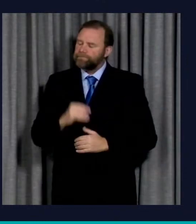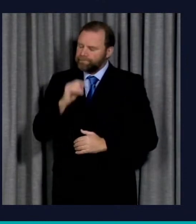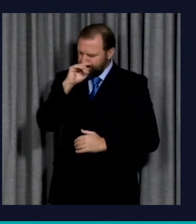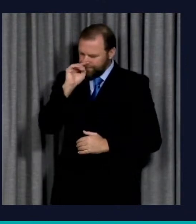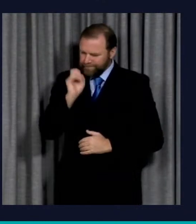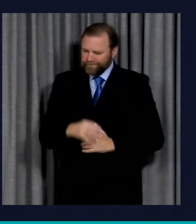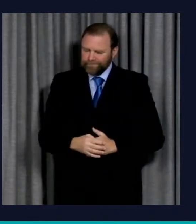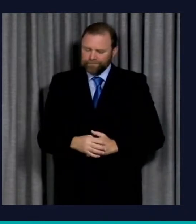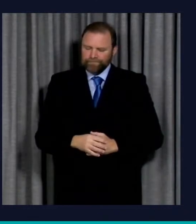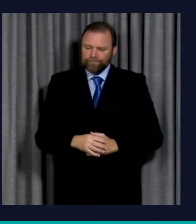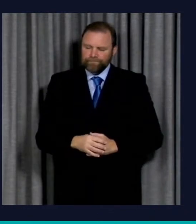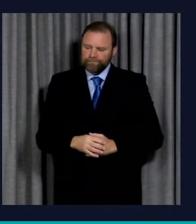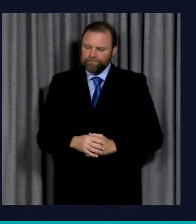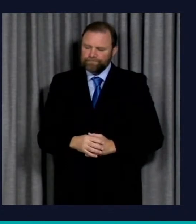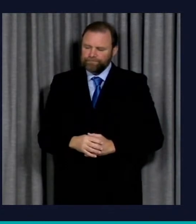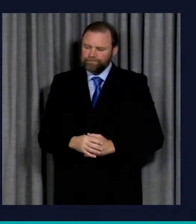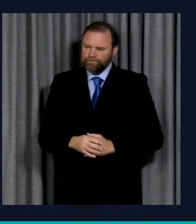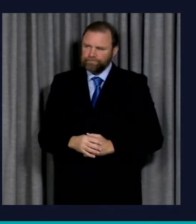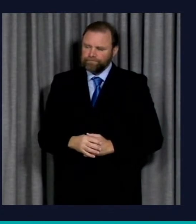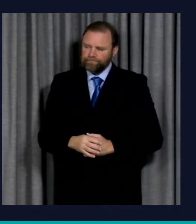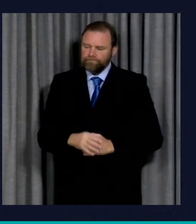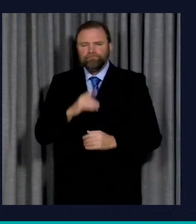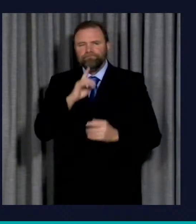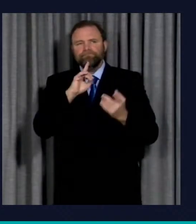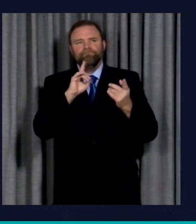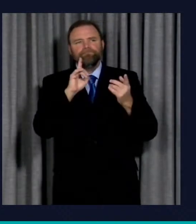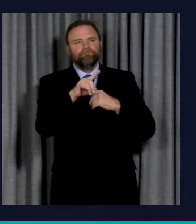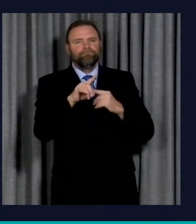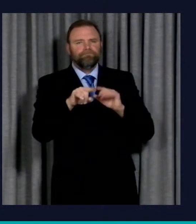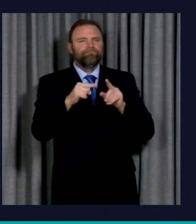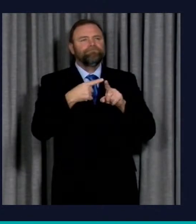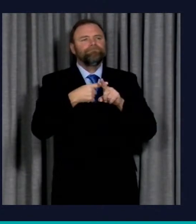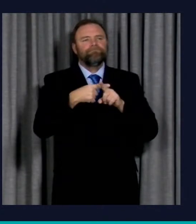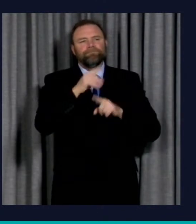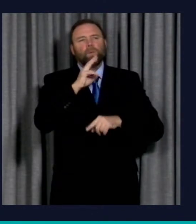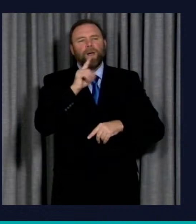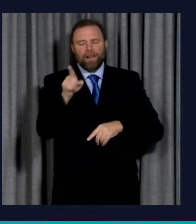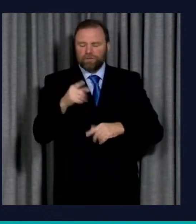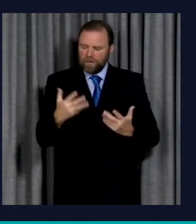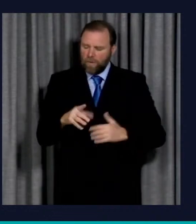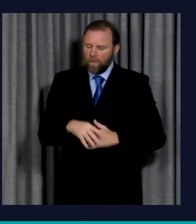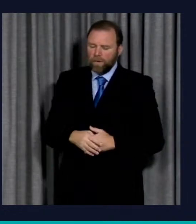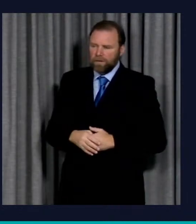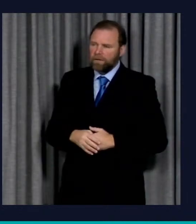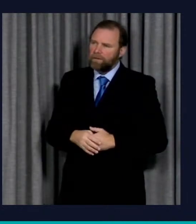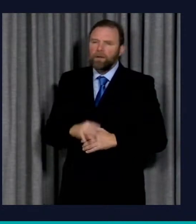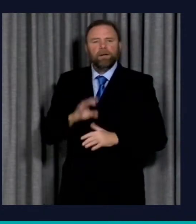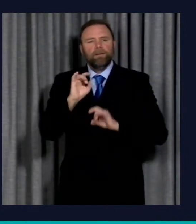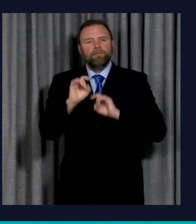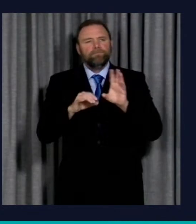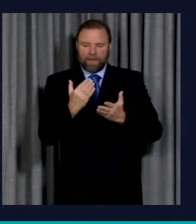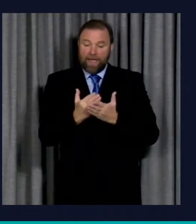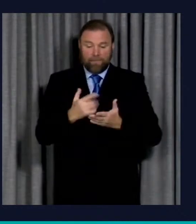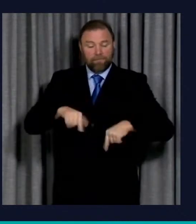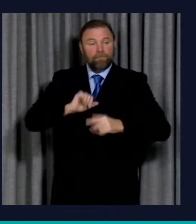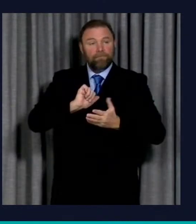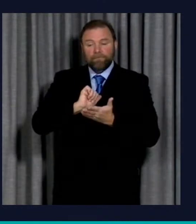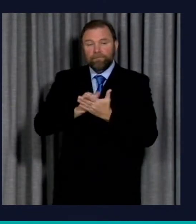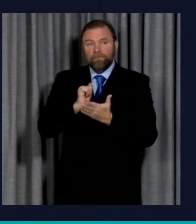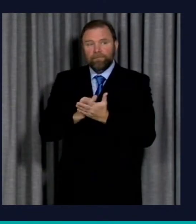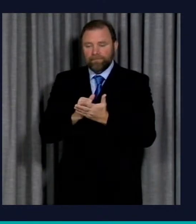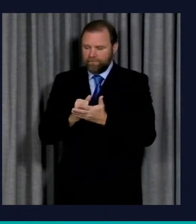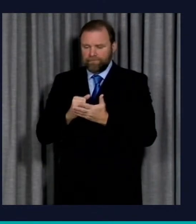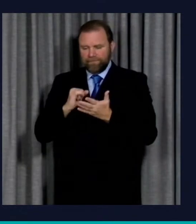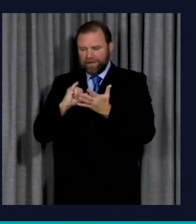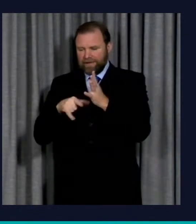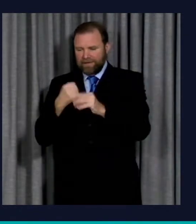So ni'n gyhoeddi bob tro y cyngor sy'n dod ato ni. y cyngor mae'r Prif Swyddog Meddygol yn